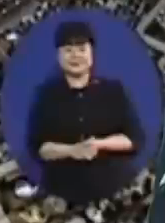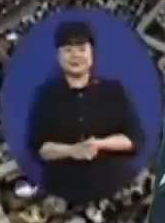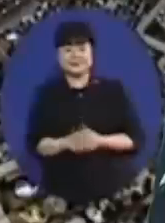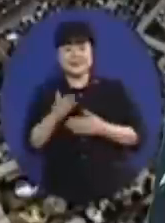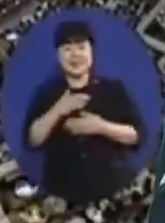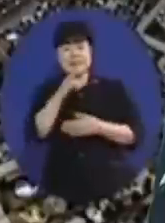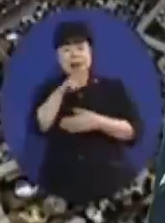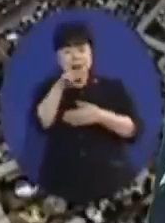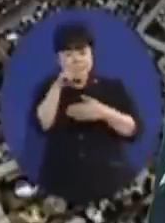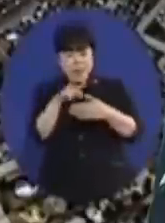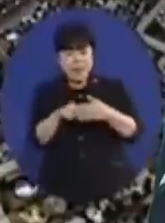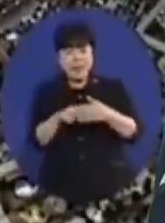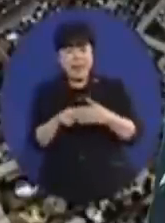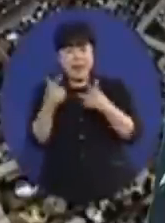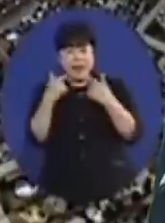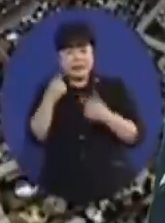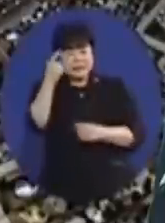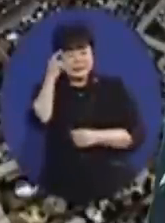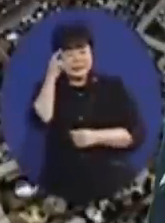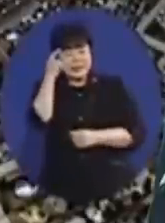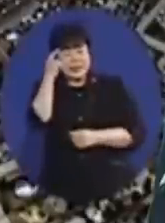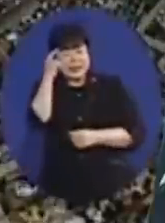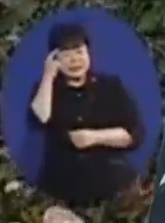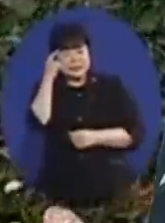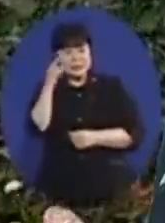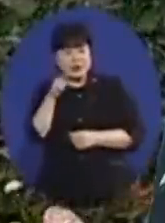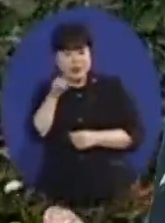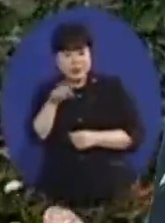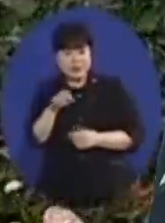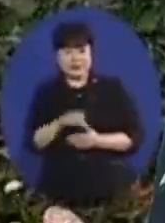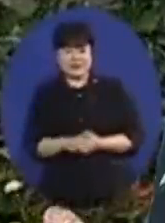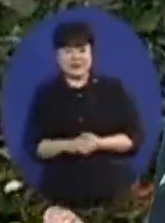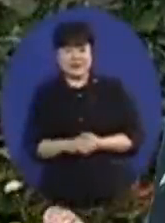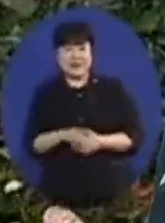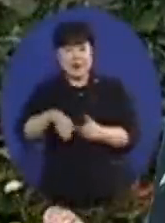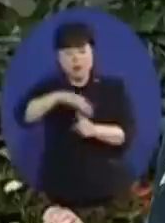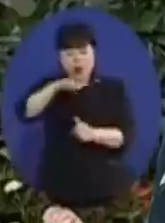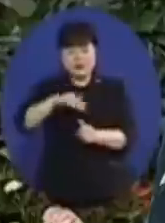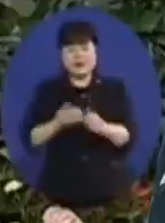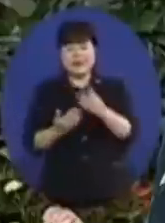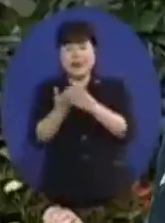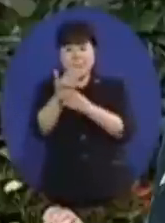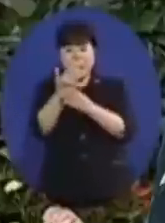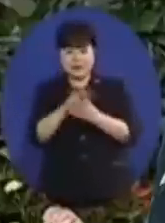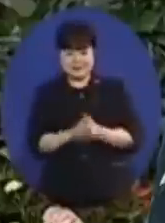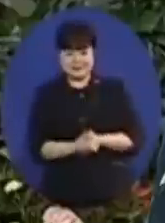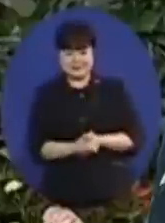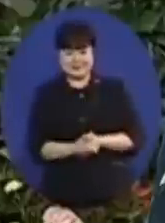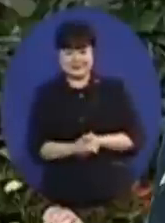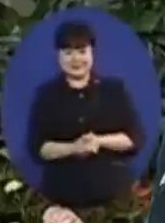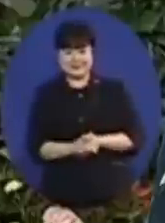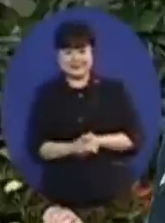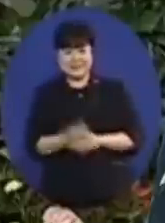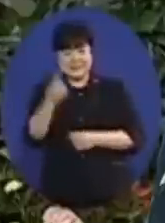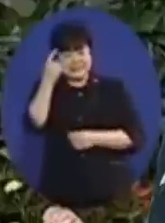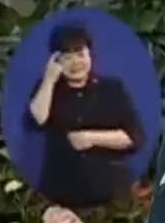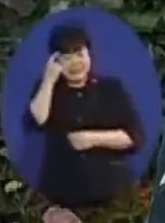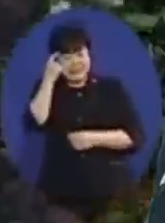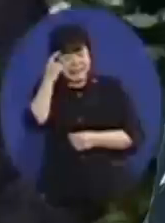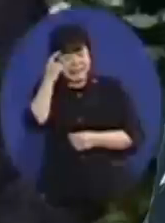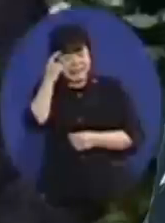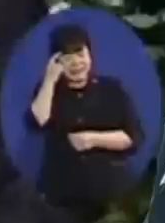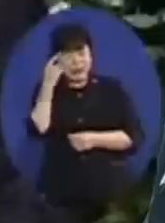내 마음에 항상 생각하는 그것이 나의 환경에 일어나는 거예요 내 생각에